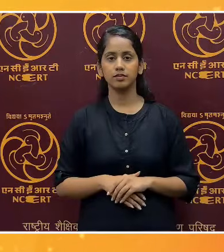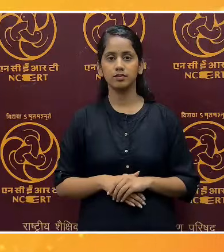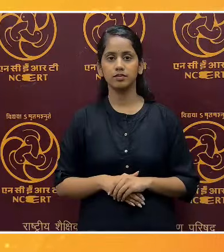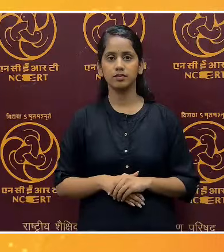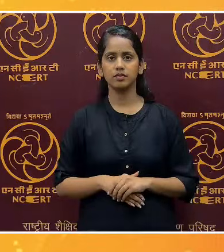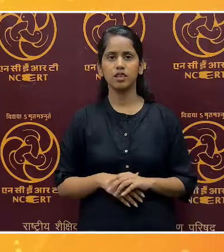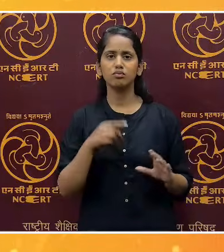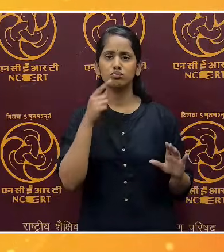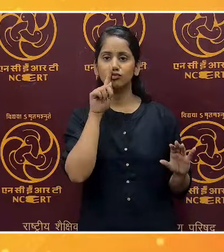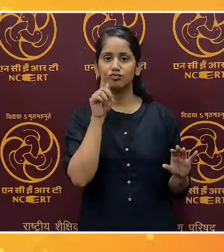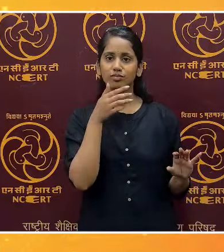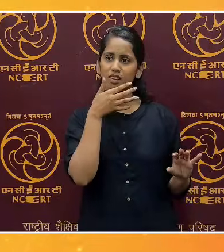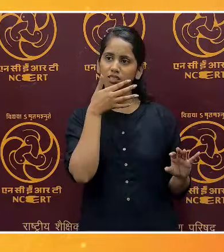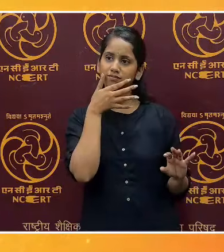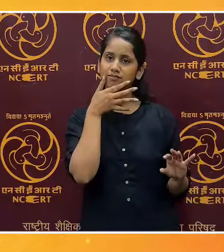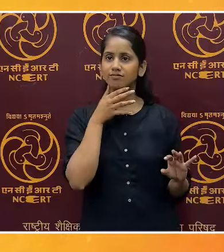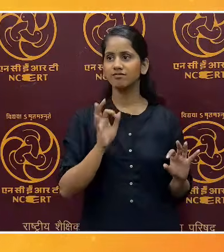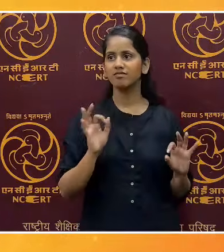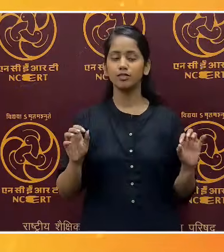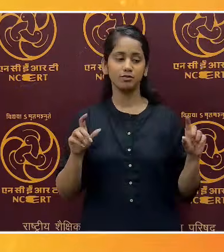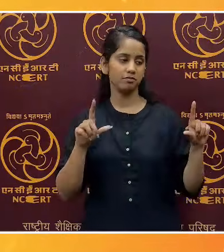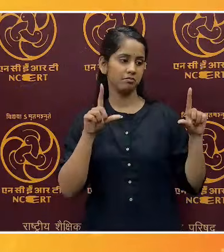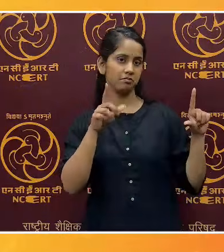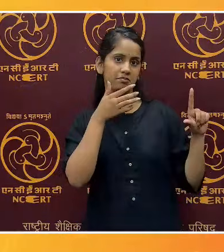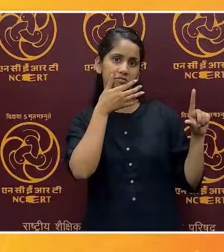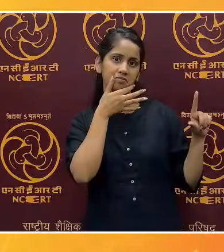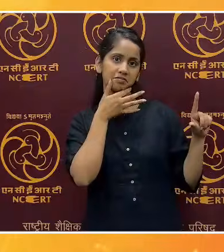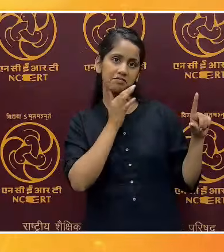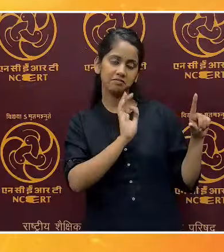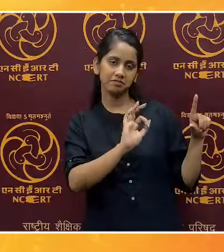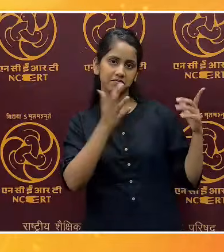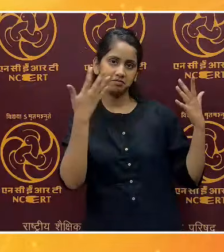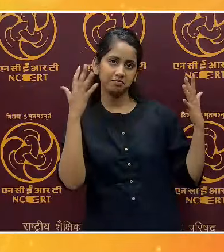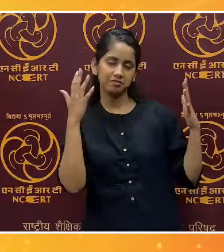मम्मी कितनी सुंदर लग रही है इस फोटो में।